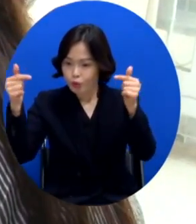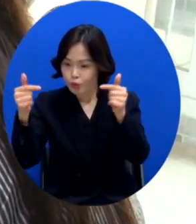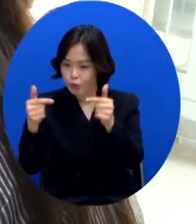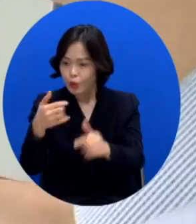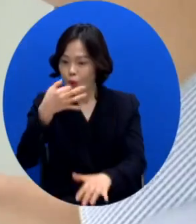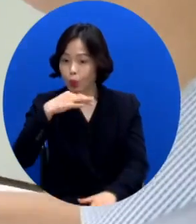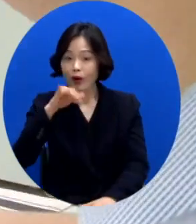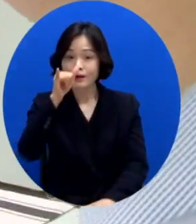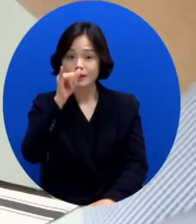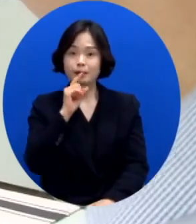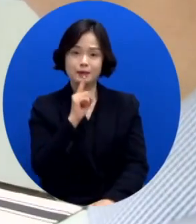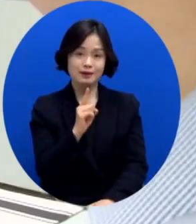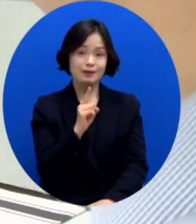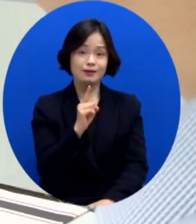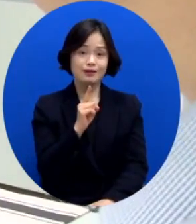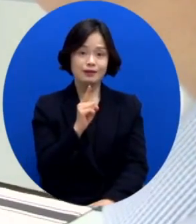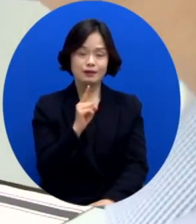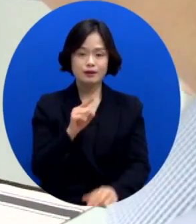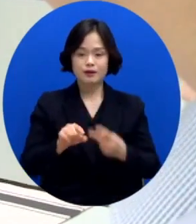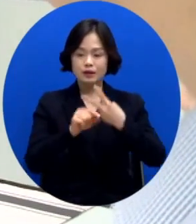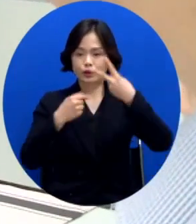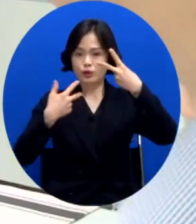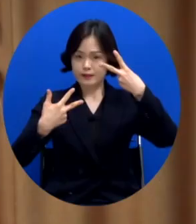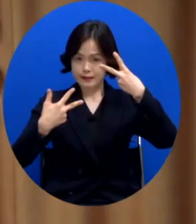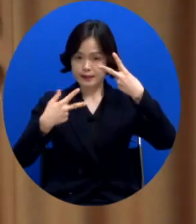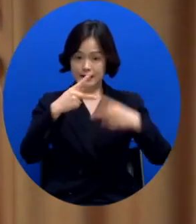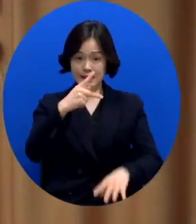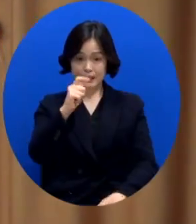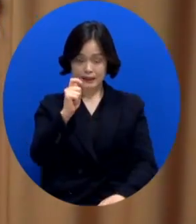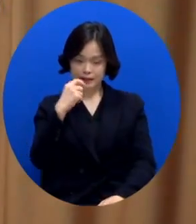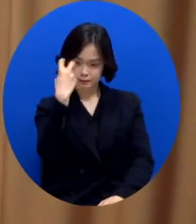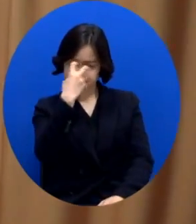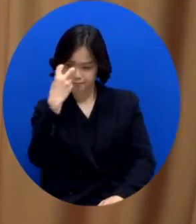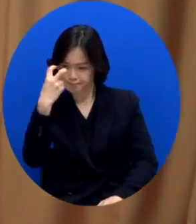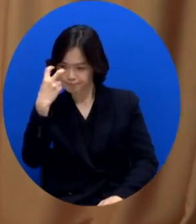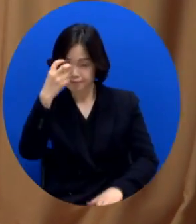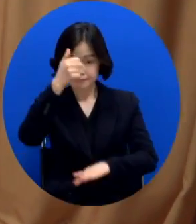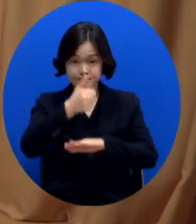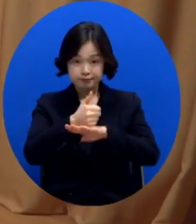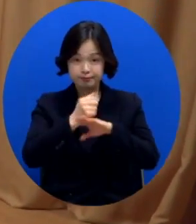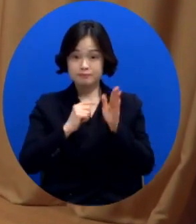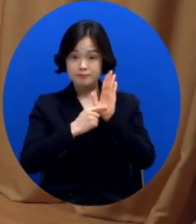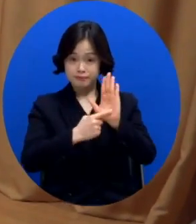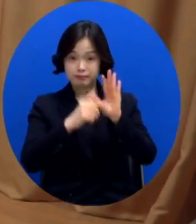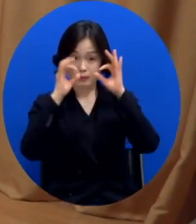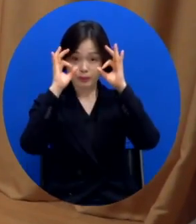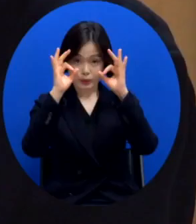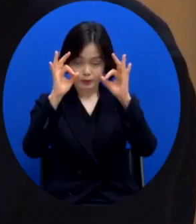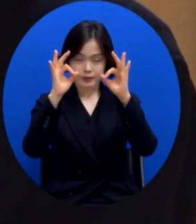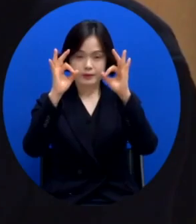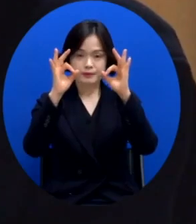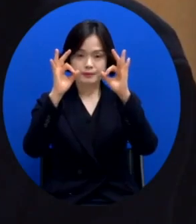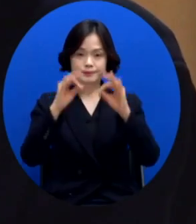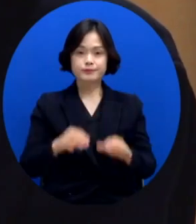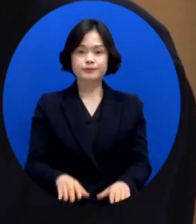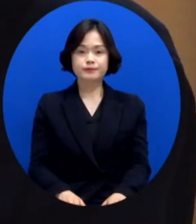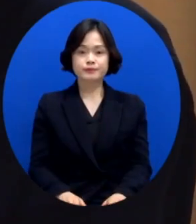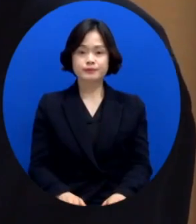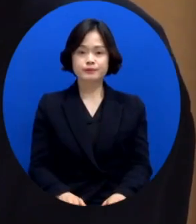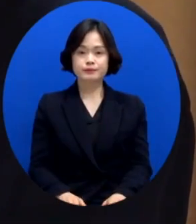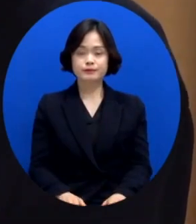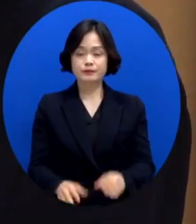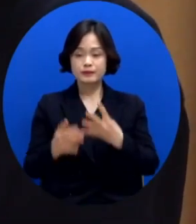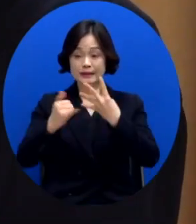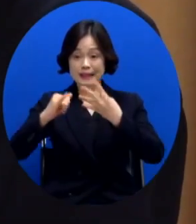있는데요. 지난 7일 KT가 발표한 코로나19 대유행 이후 통신 데이터 분석 결과를 보면 5인 이상